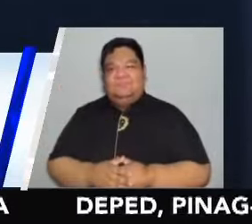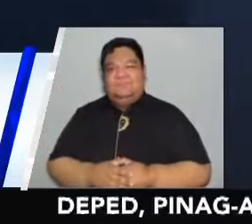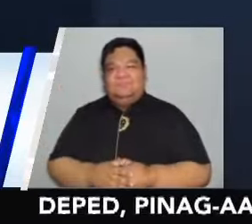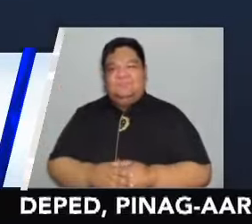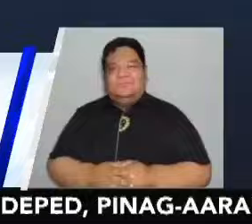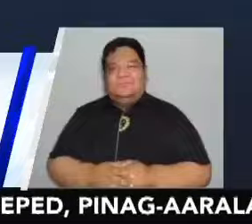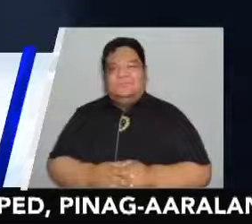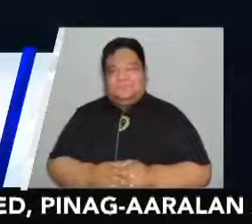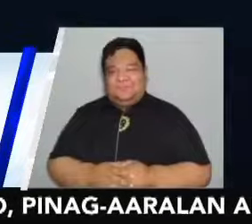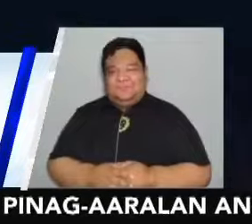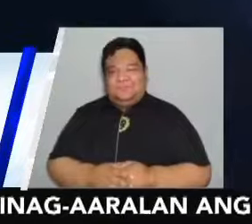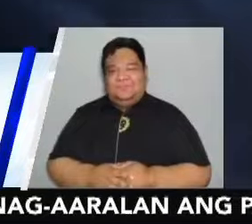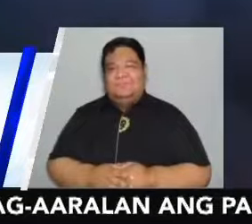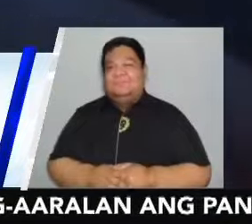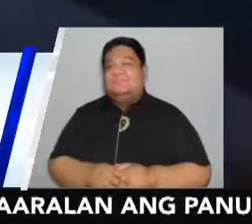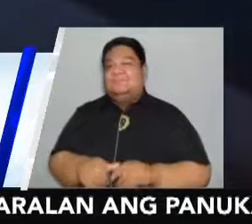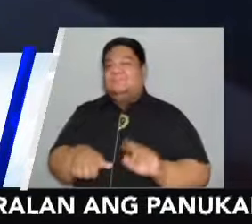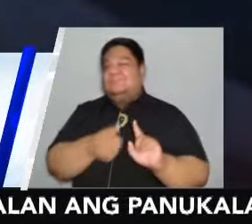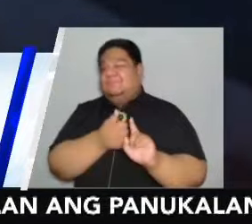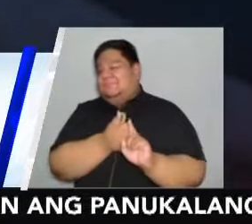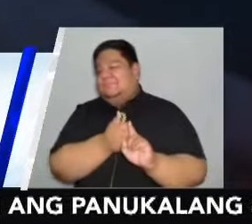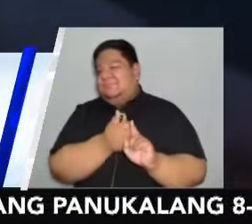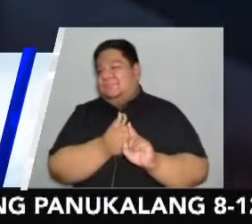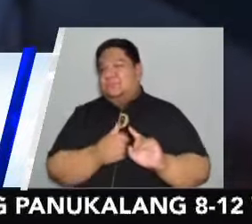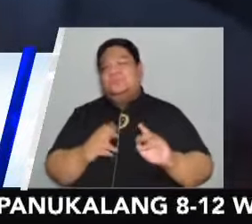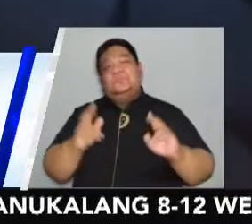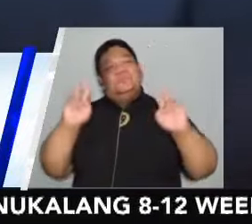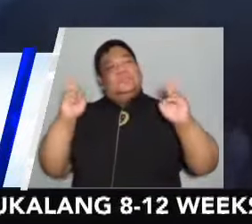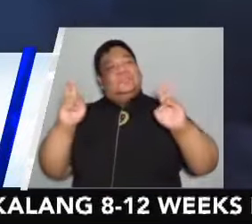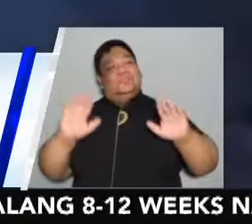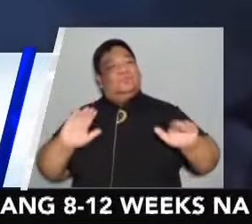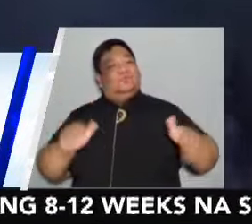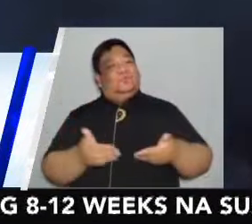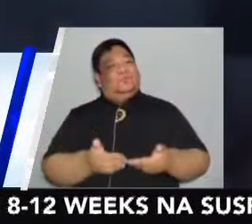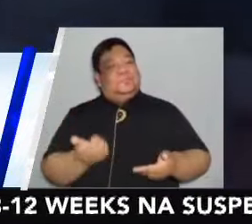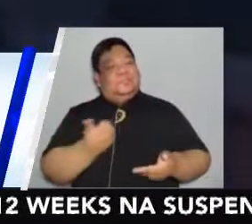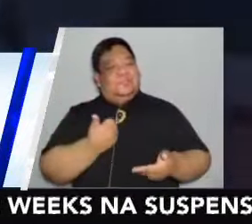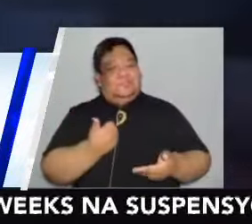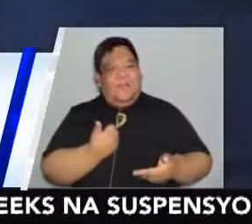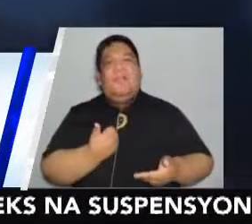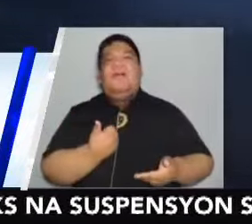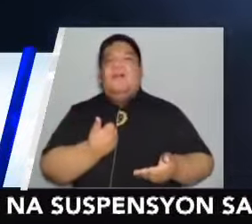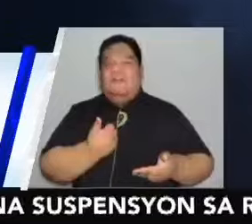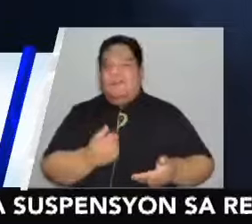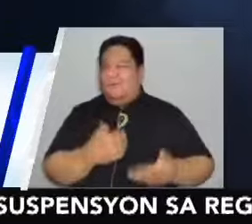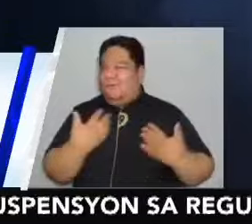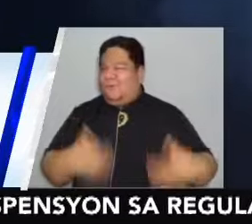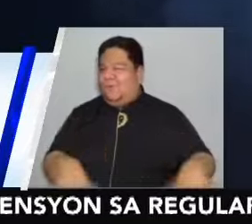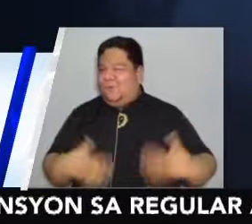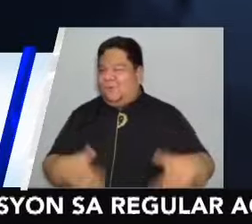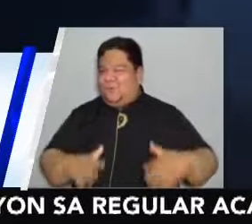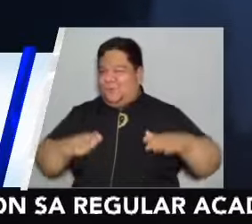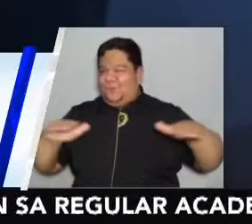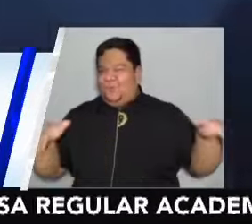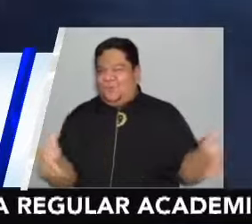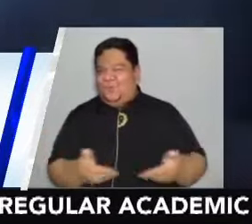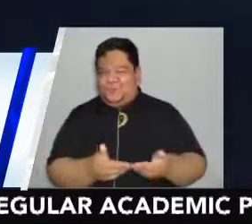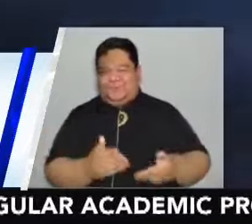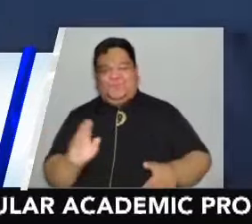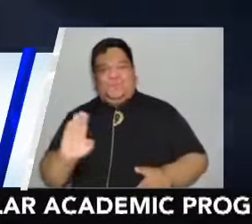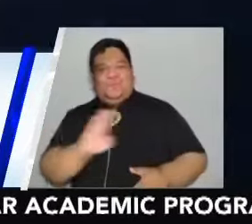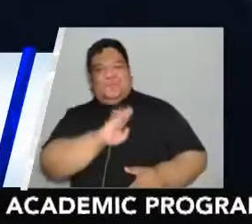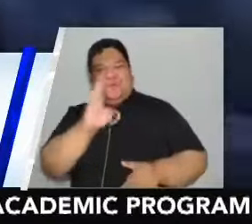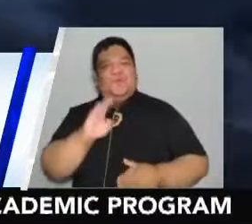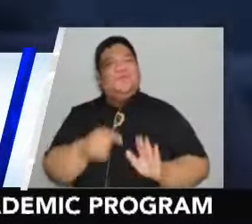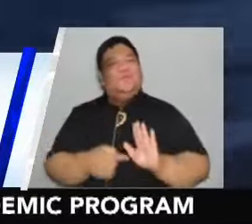Abay, sa introduce yourself, talaga namang nagpakilala ng husto si Princess Lontok. Oozing with confidence ang introduction niya a la